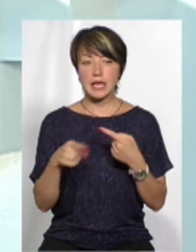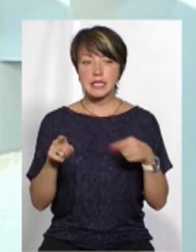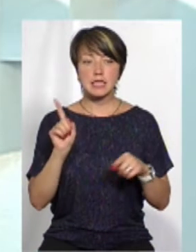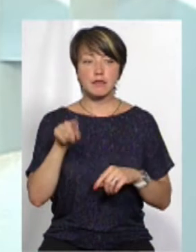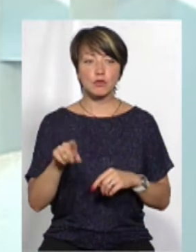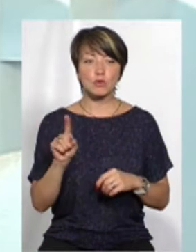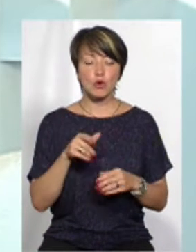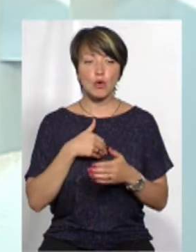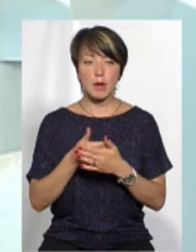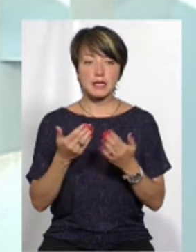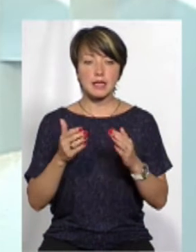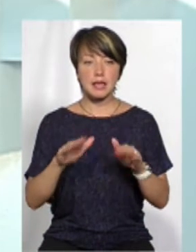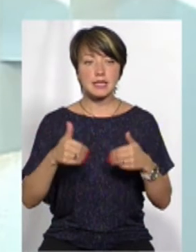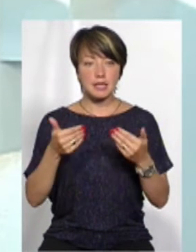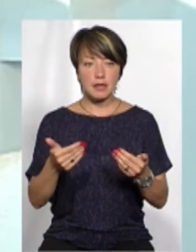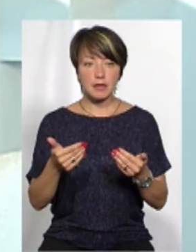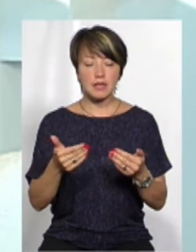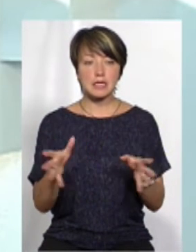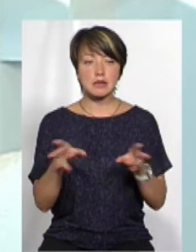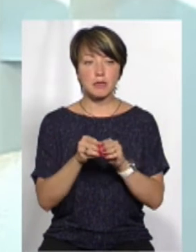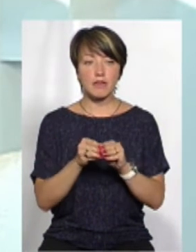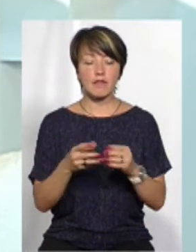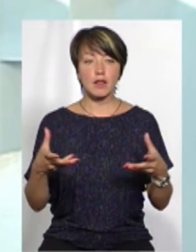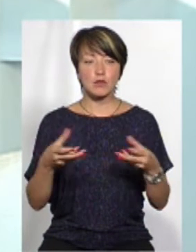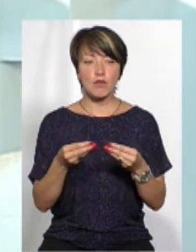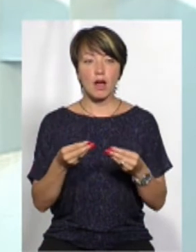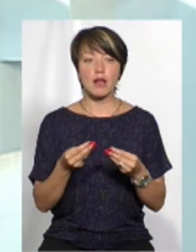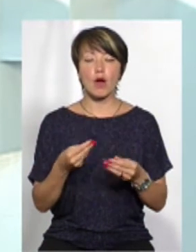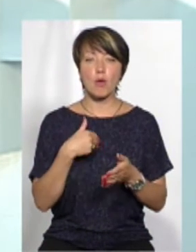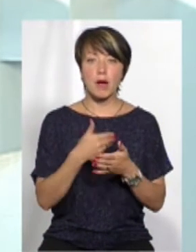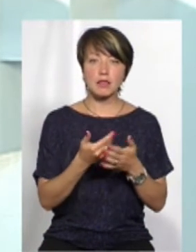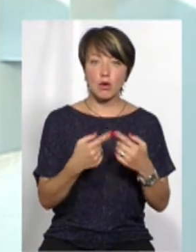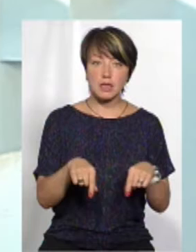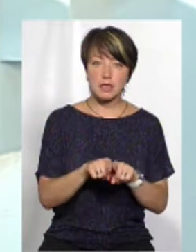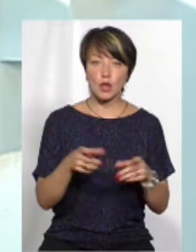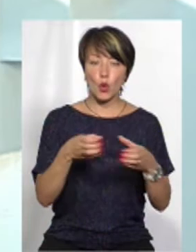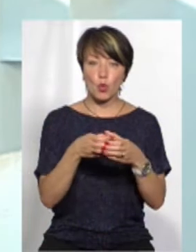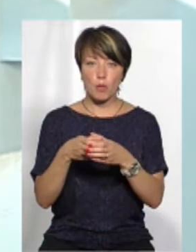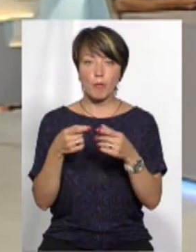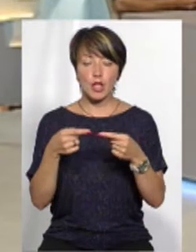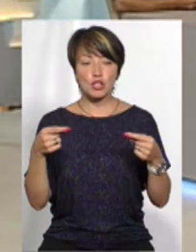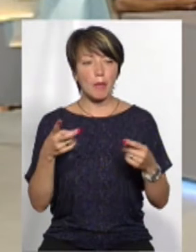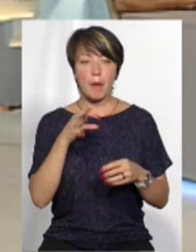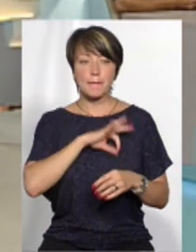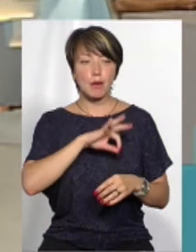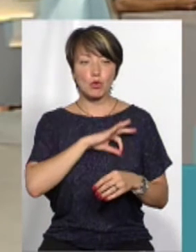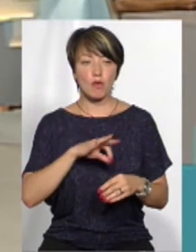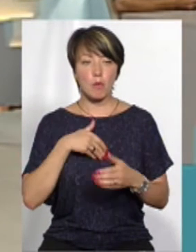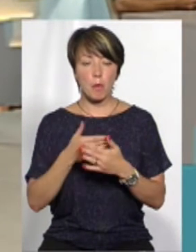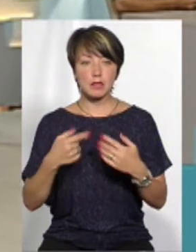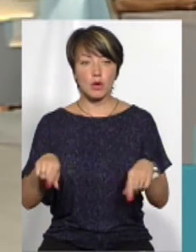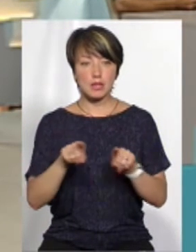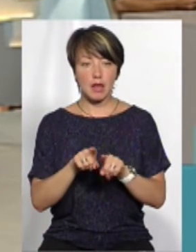Різниця в тому, що громадські ініціативи, то надається співфінансування громадським організаціям, ініціативним групам, також іншим неприбутковим громадським